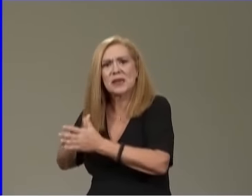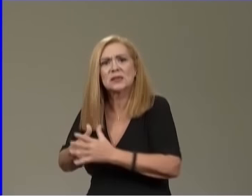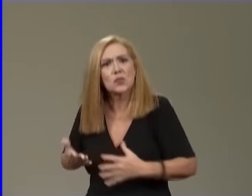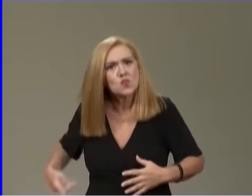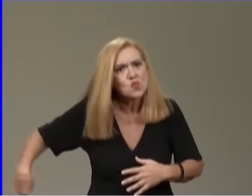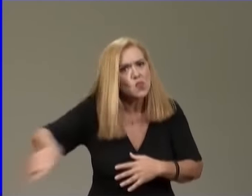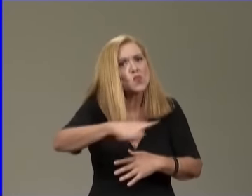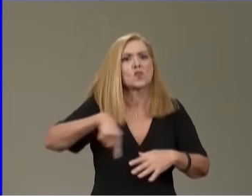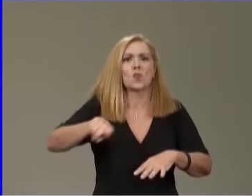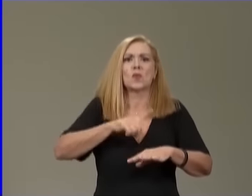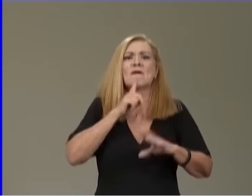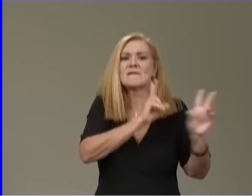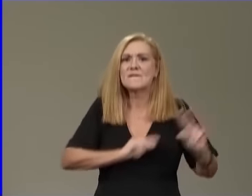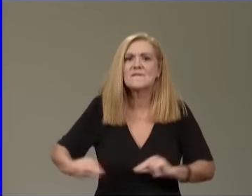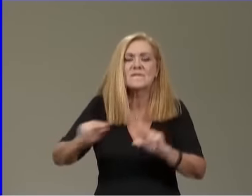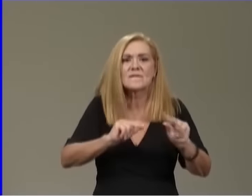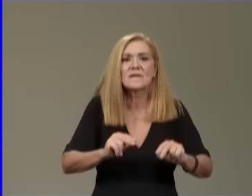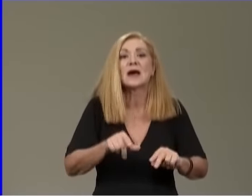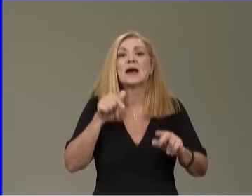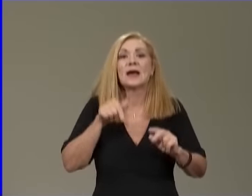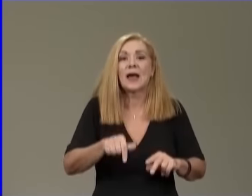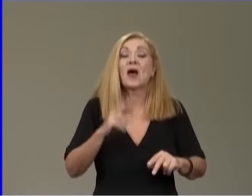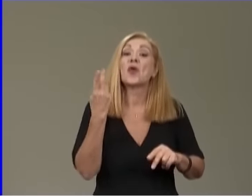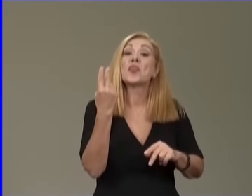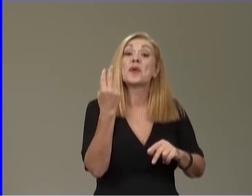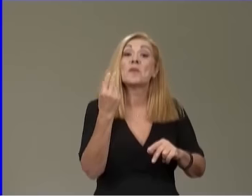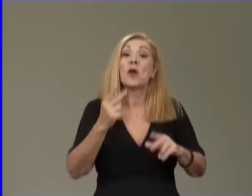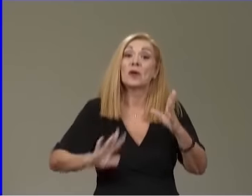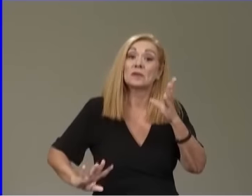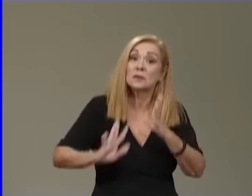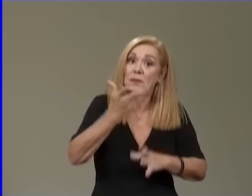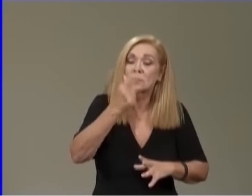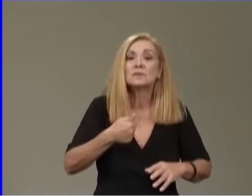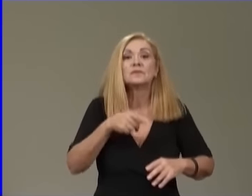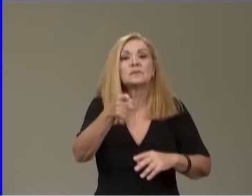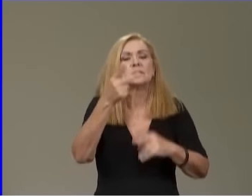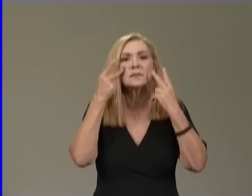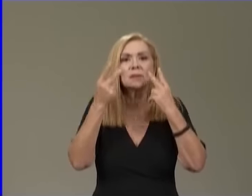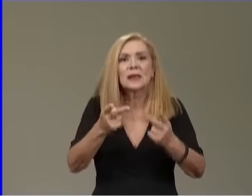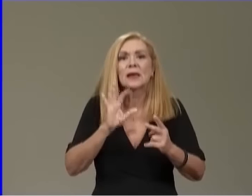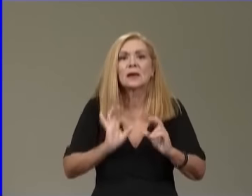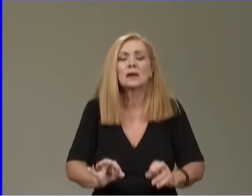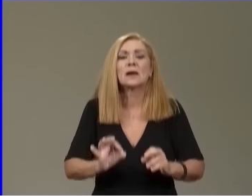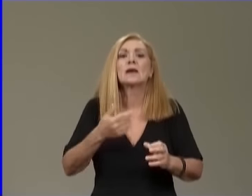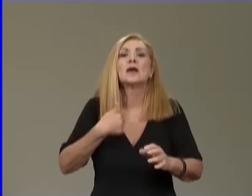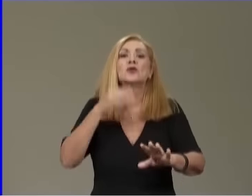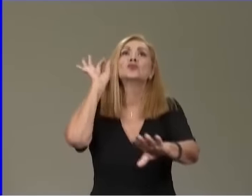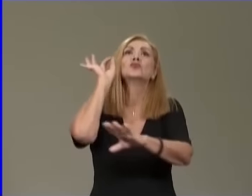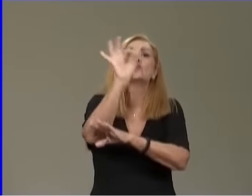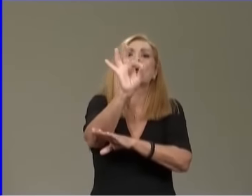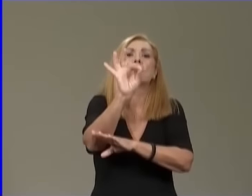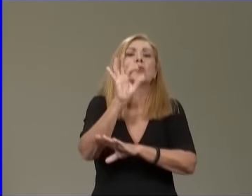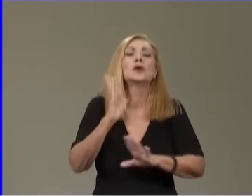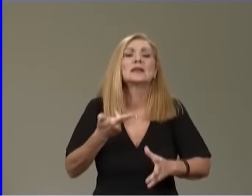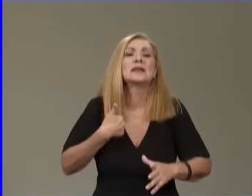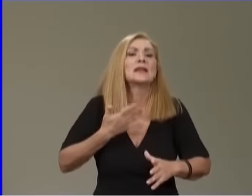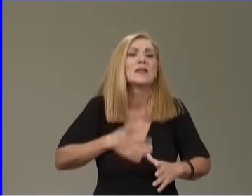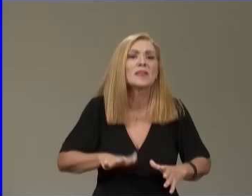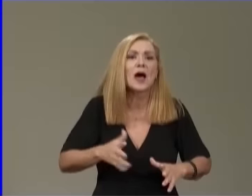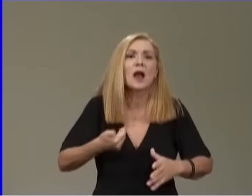Και μέσω αυτής της διπλής εξέλιξης θα υπηρετηθεί μια κεντρική μας επιδίωξη, που δεν είναι άλλη από την ενίσχυση